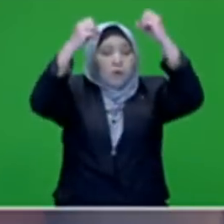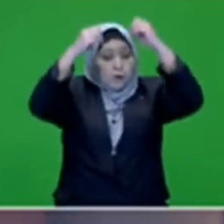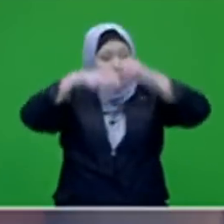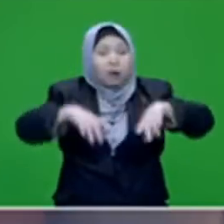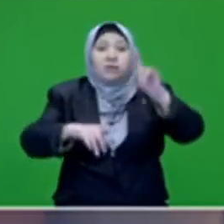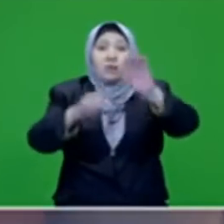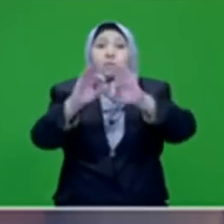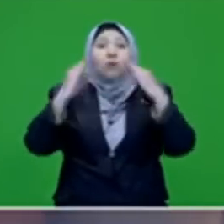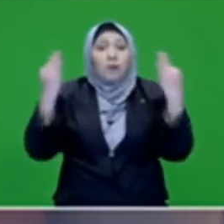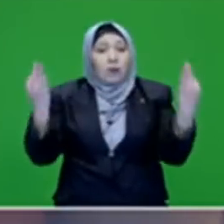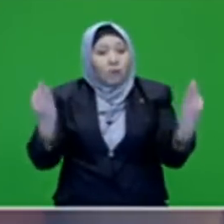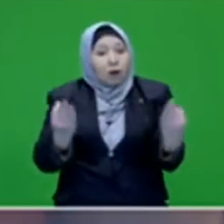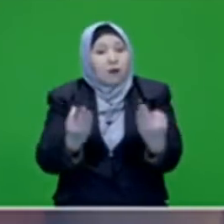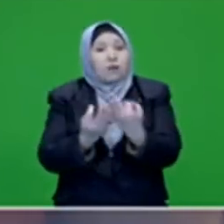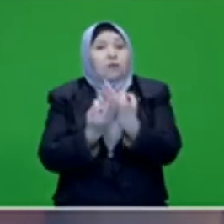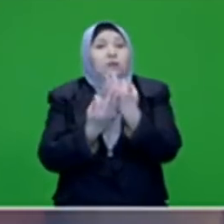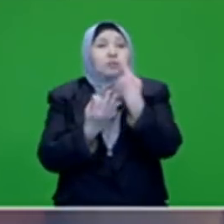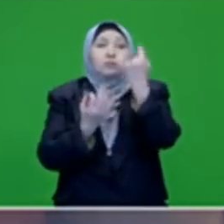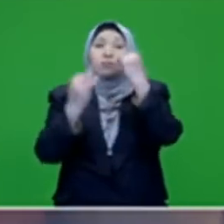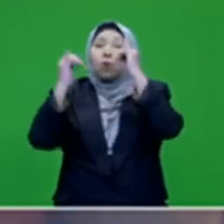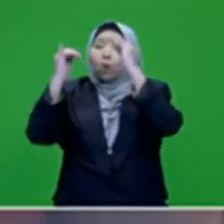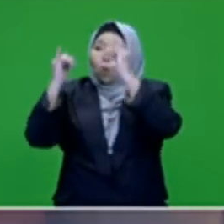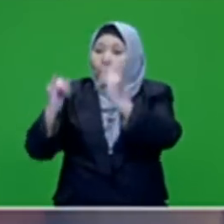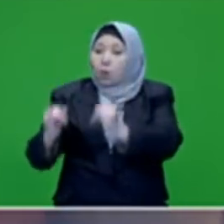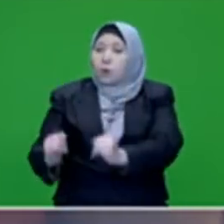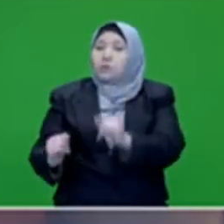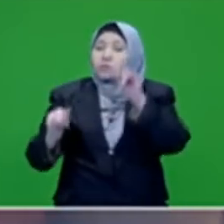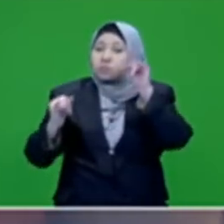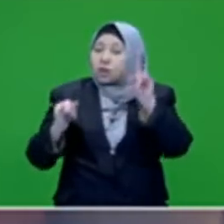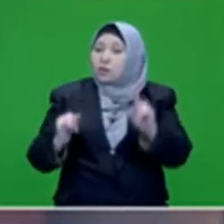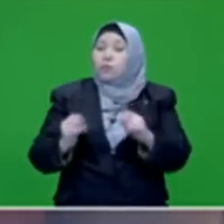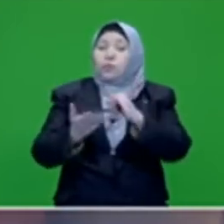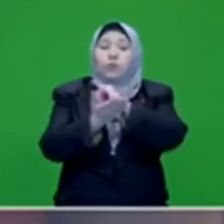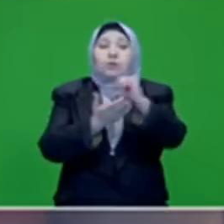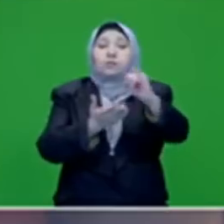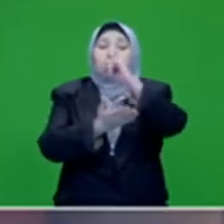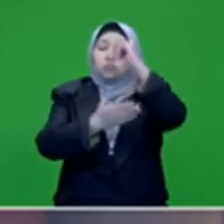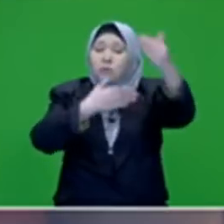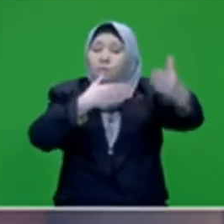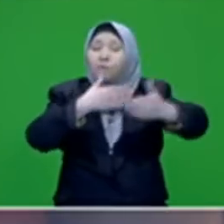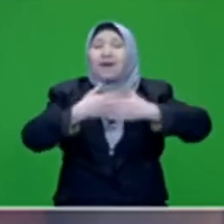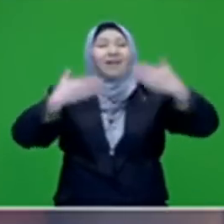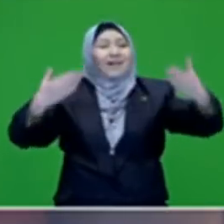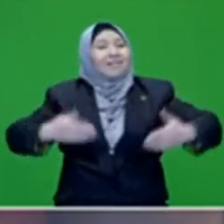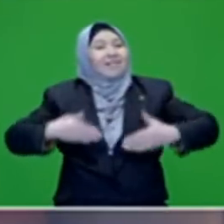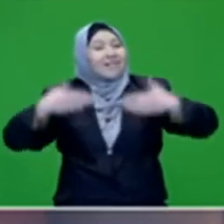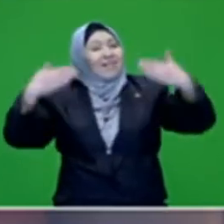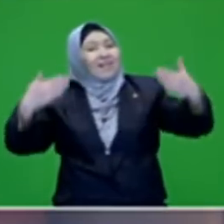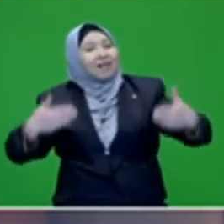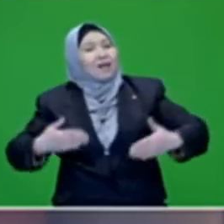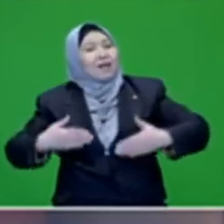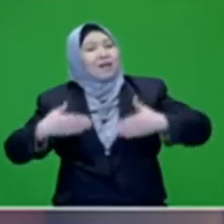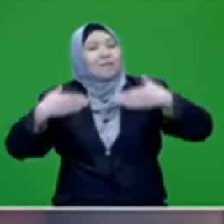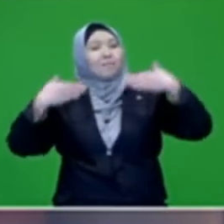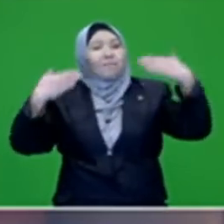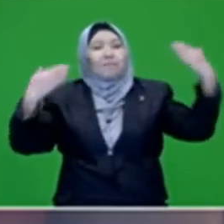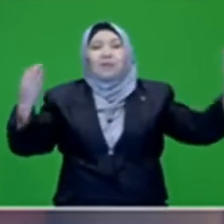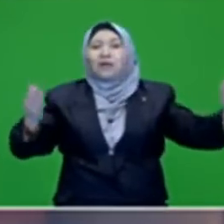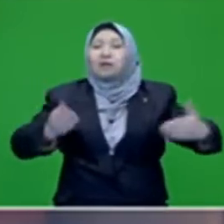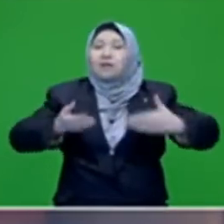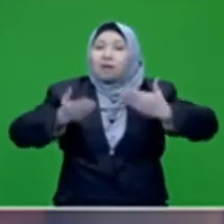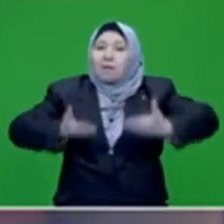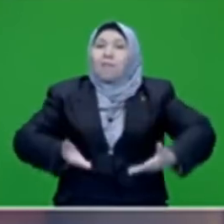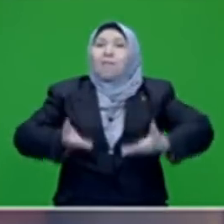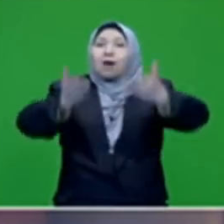keluarga, sebuah insan ataupun sebuah institusi kembali gembira ditata, ditatang